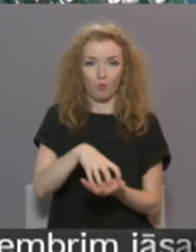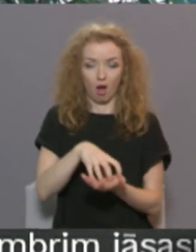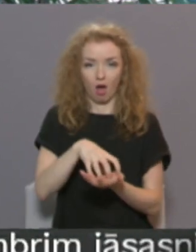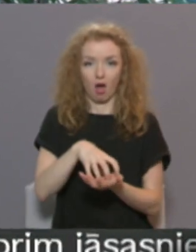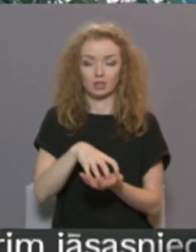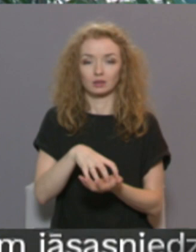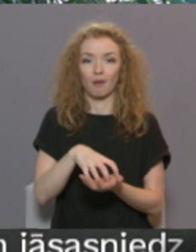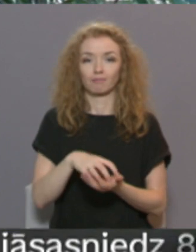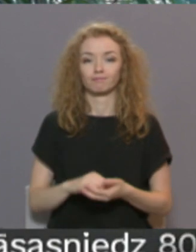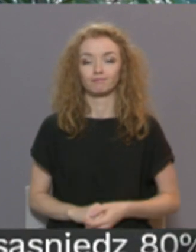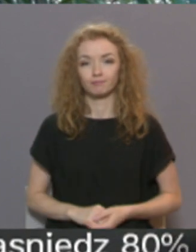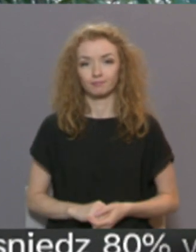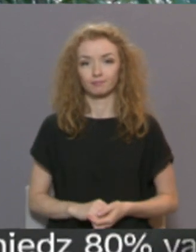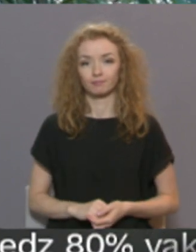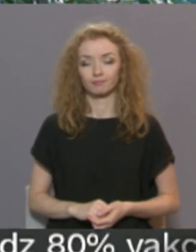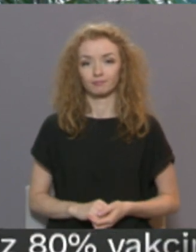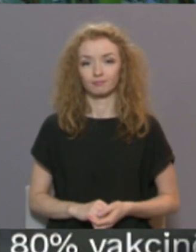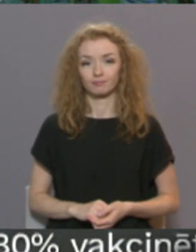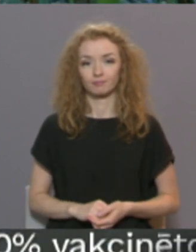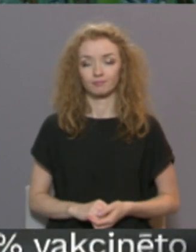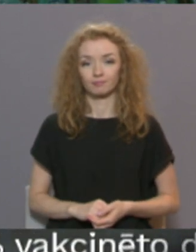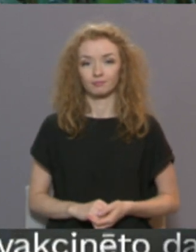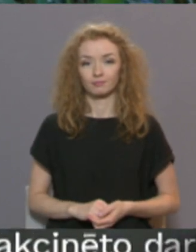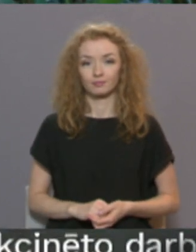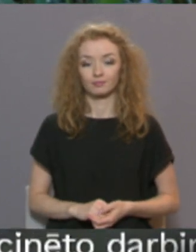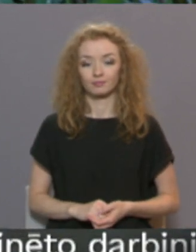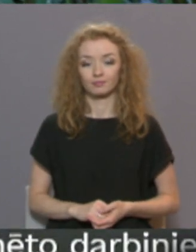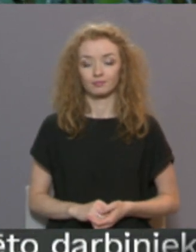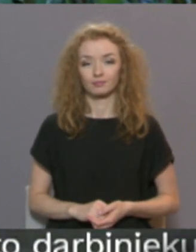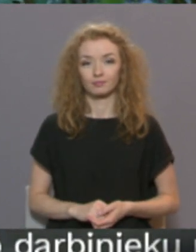kilometru inventarizācijas analīzē. Sanita Liepiņa, Terēze Matisone, RTV no Tal